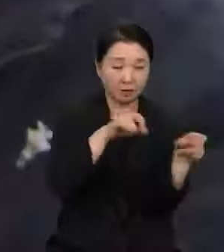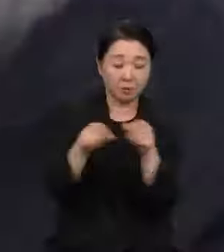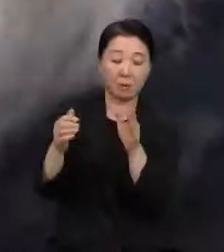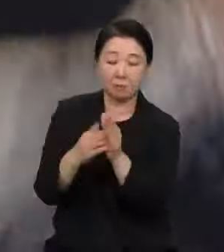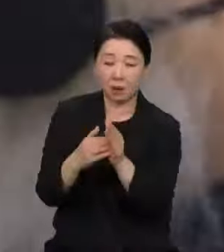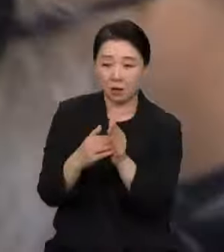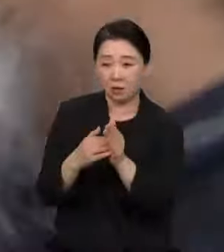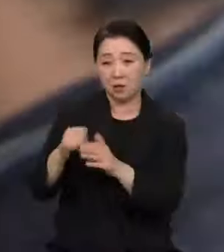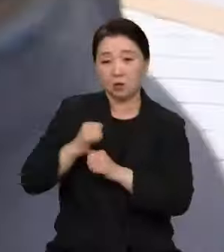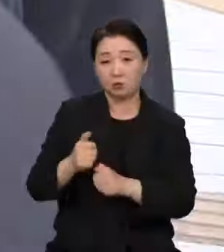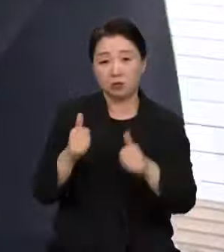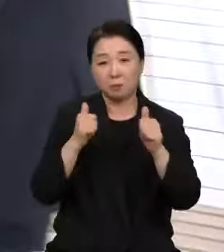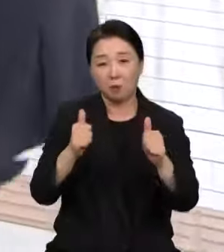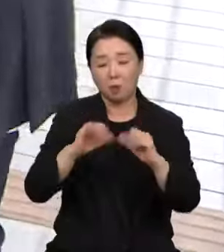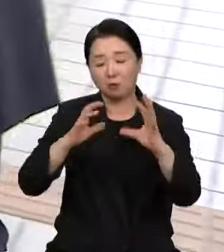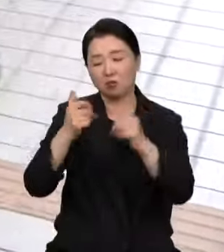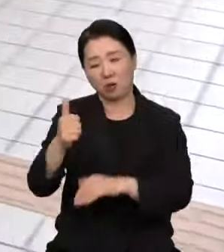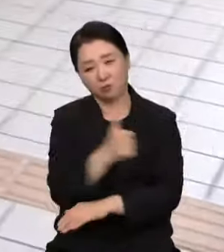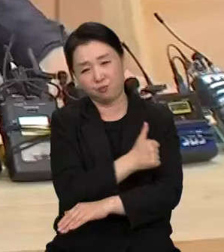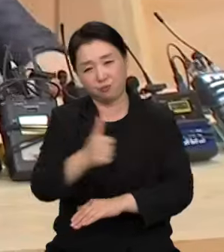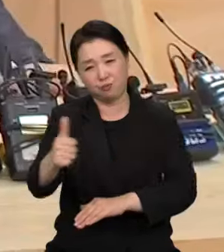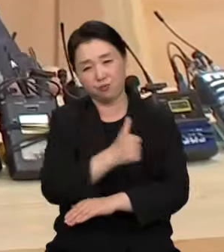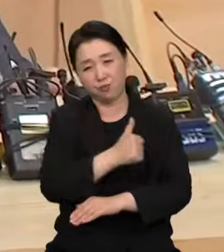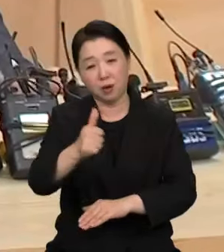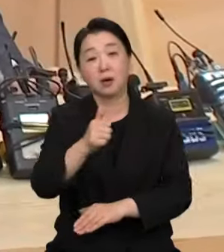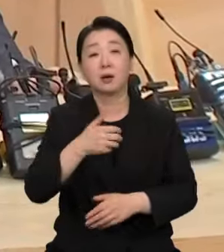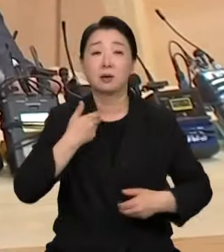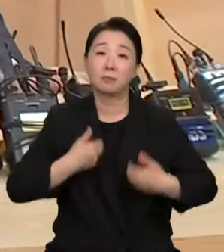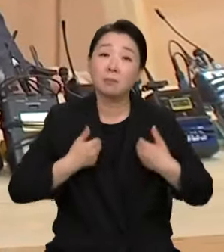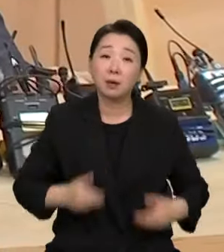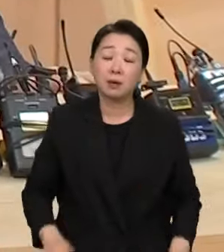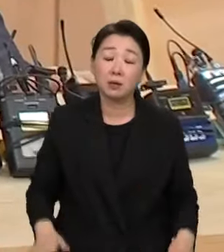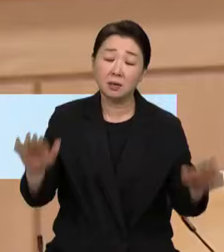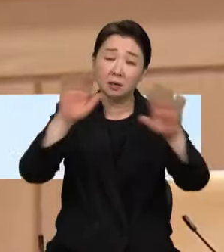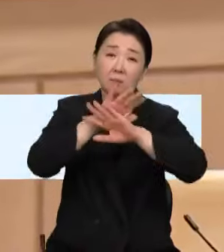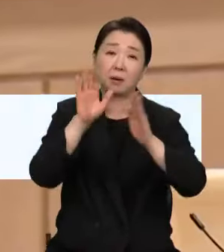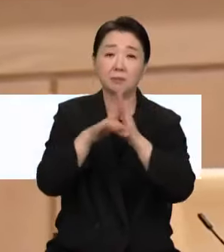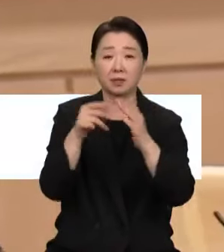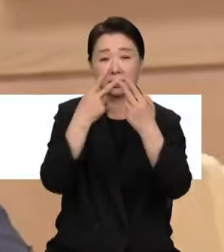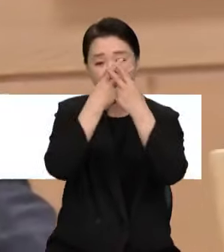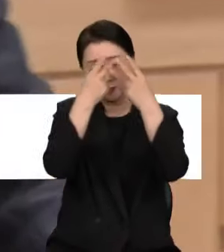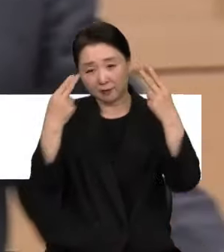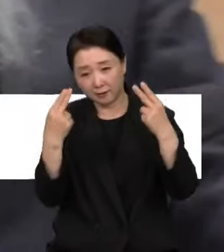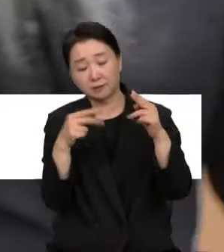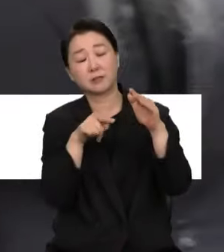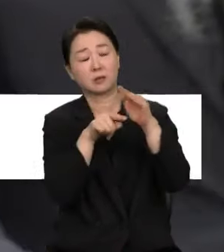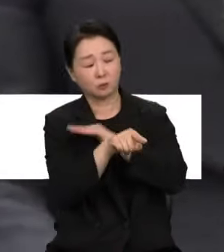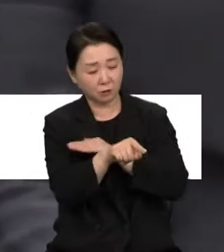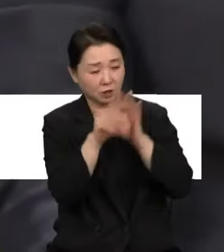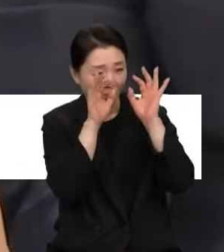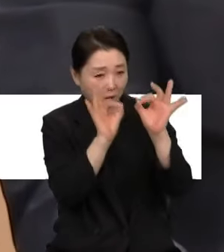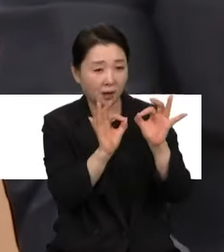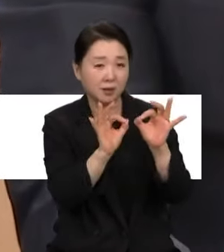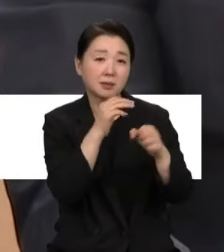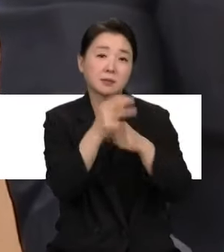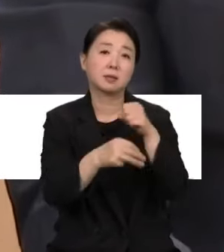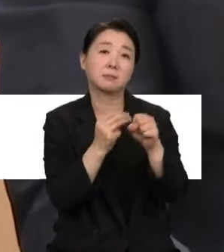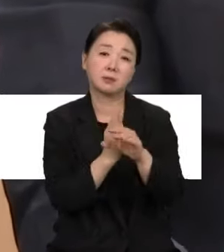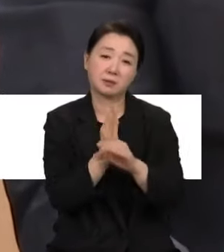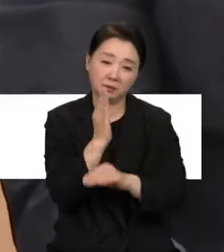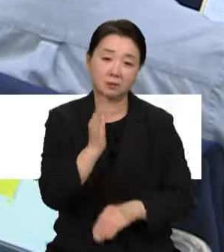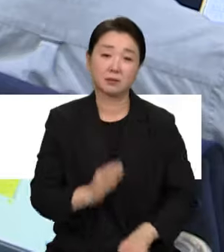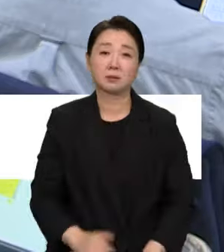군사법원과 국회를 부지런히 오갔습니다. 밤에는 다시 장례식장으로 돌아와 보낸 날이 3년이